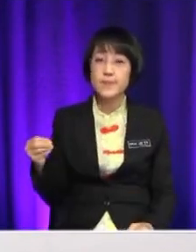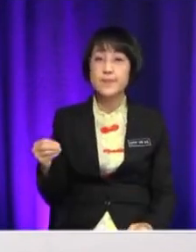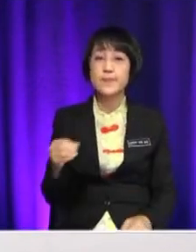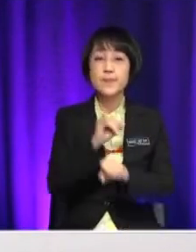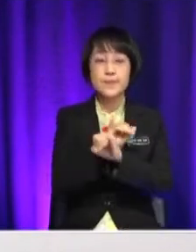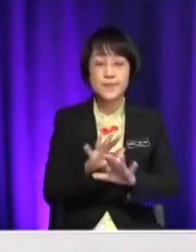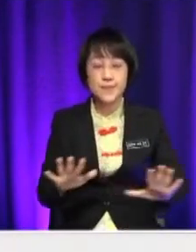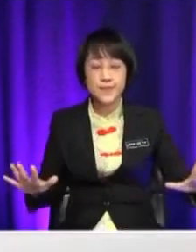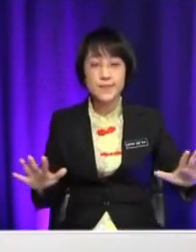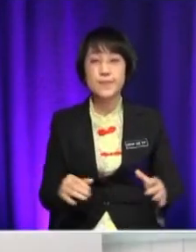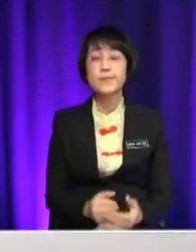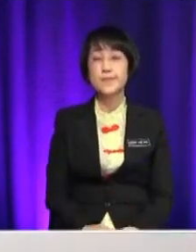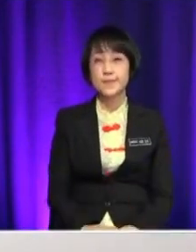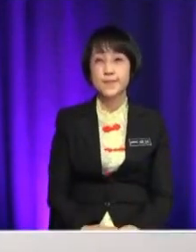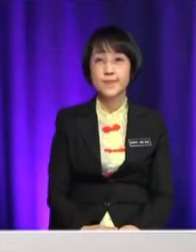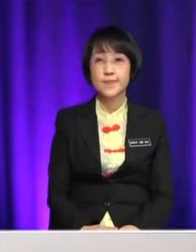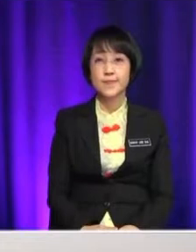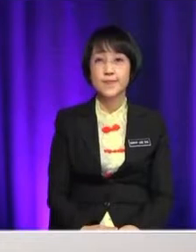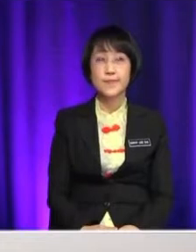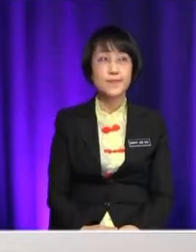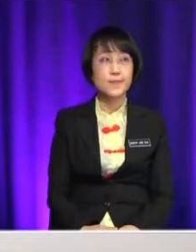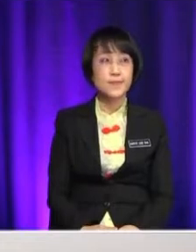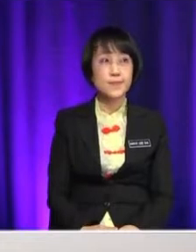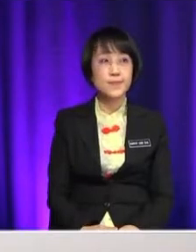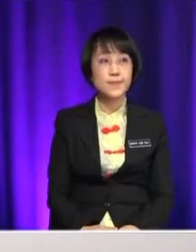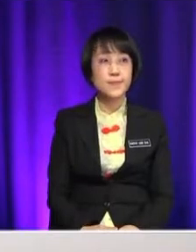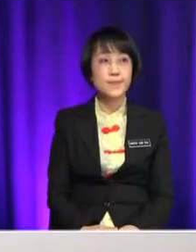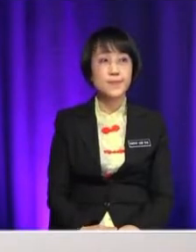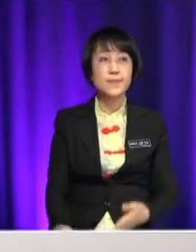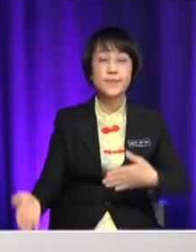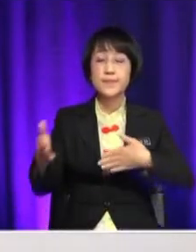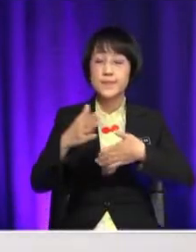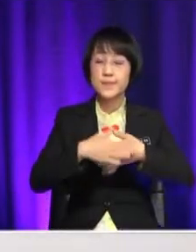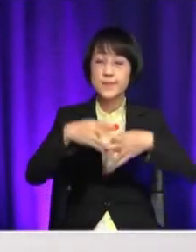tentang ciri-ciri pelancong hijau. Kembali kepada Saudara Pengerusi.